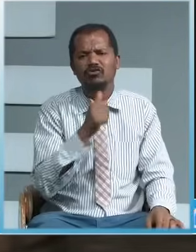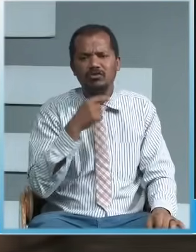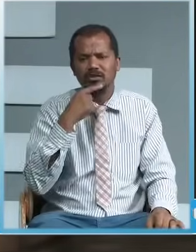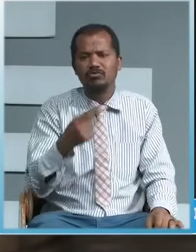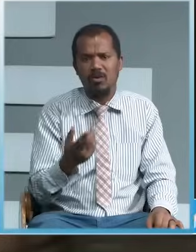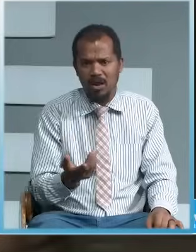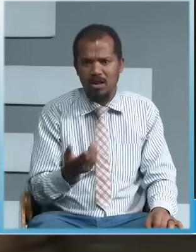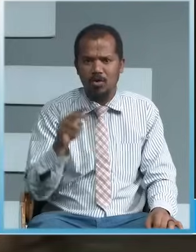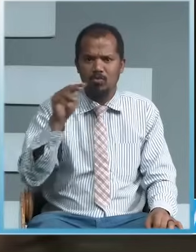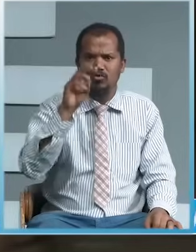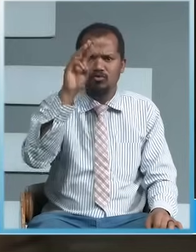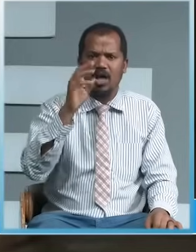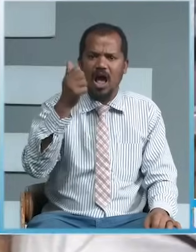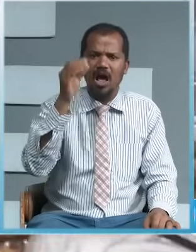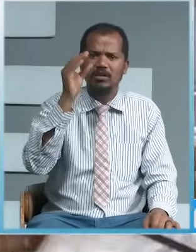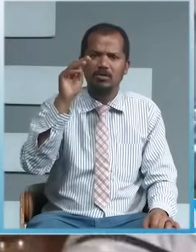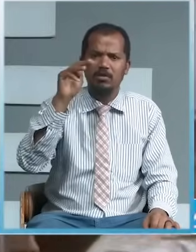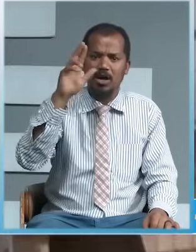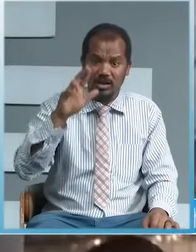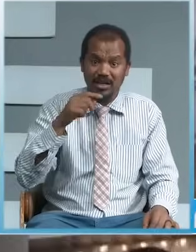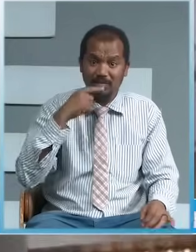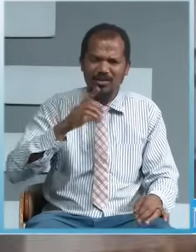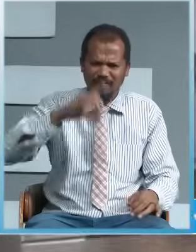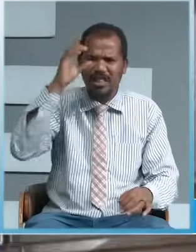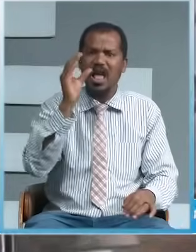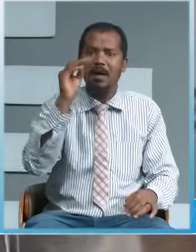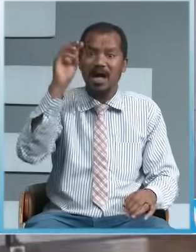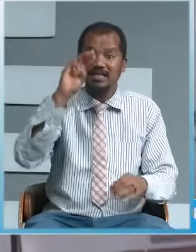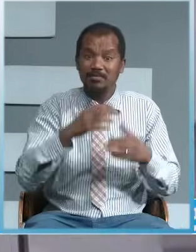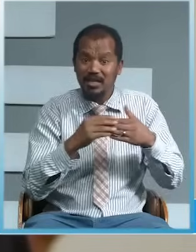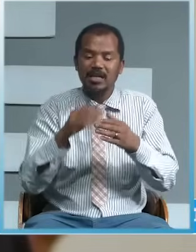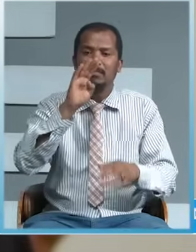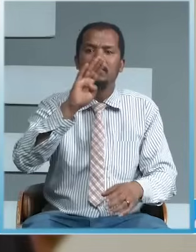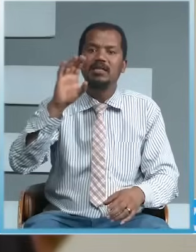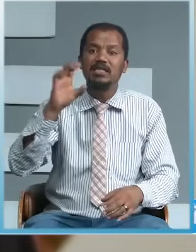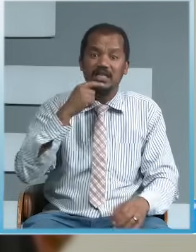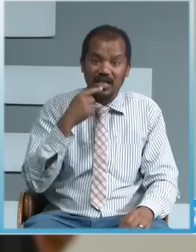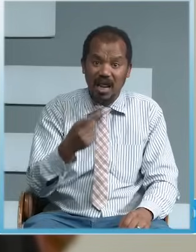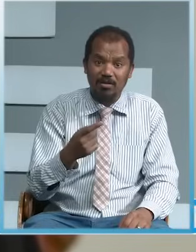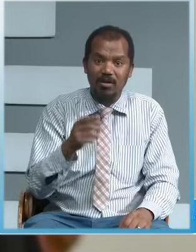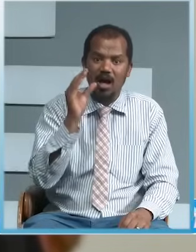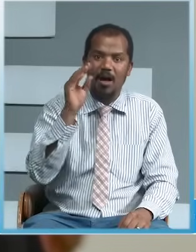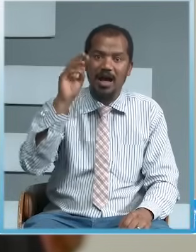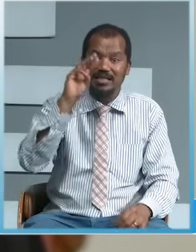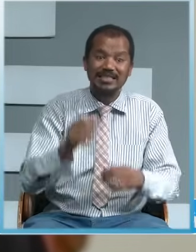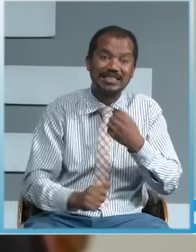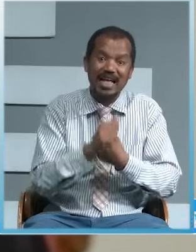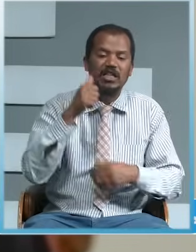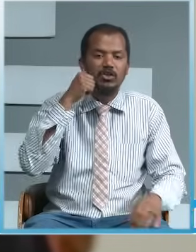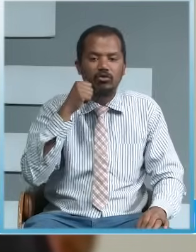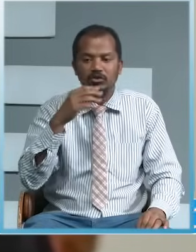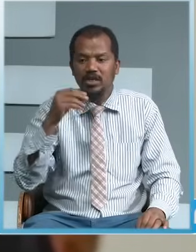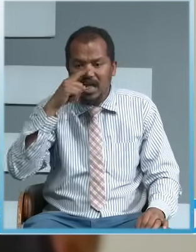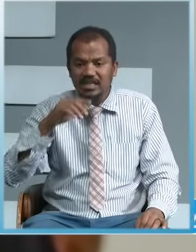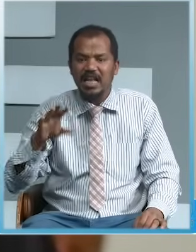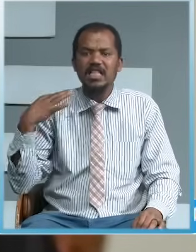አልፈጸምኩም ሲል አስተባብሏል። ሙሳ አቡ ማርዙክ የተባሉት ከፍተኛ የሐማስ መሪ ለቢቢሲ እንደተናገሩት የሐማስ ጥቃት